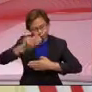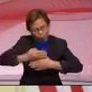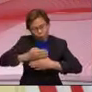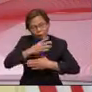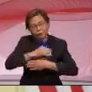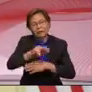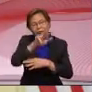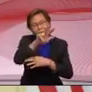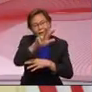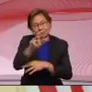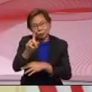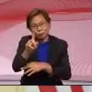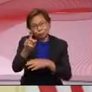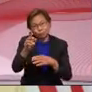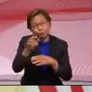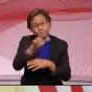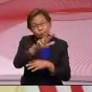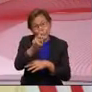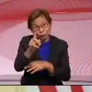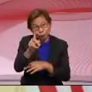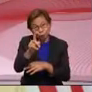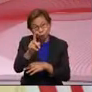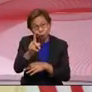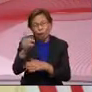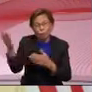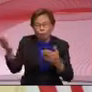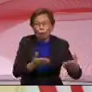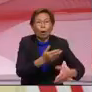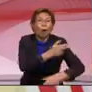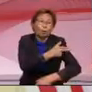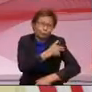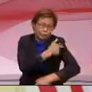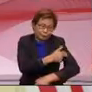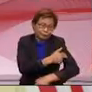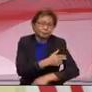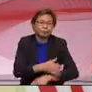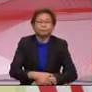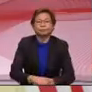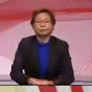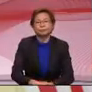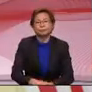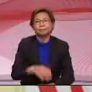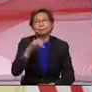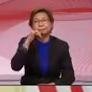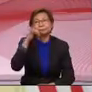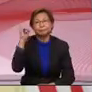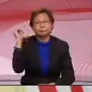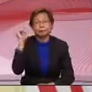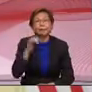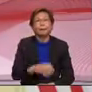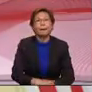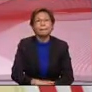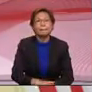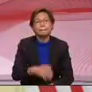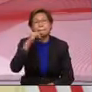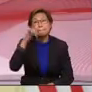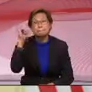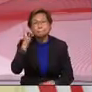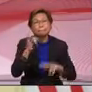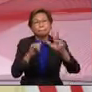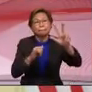manakala 31 orang lagi telah dibawa ke hospital. Semalam sebanyak